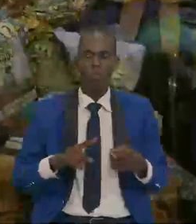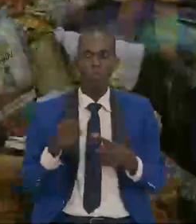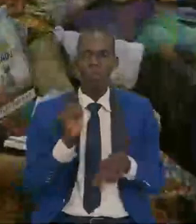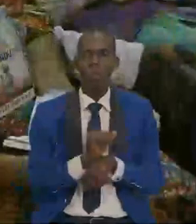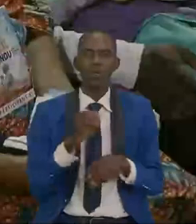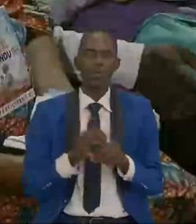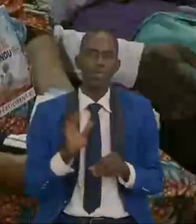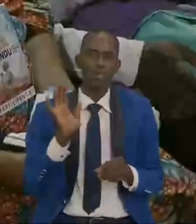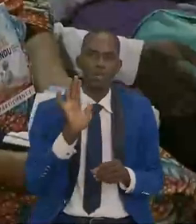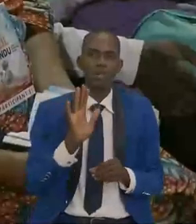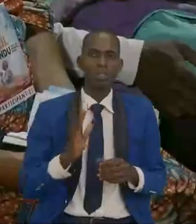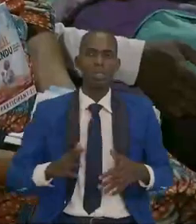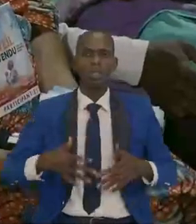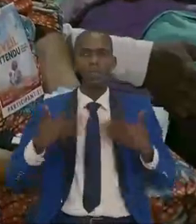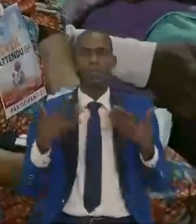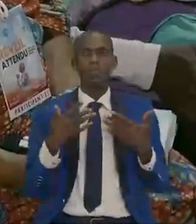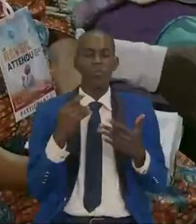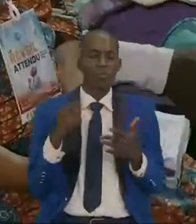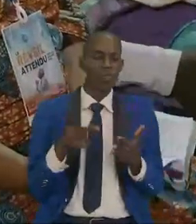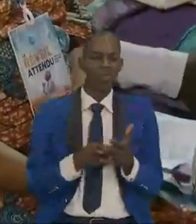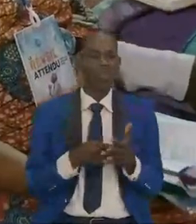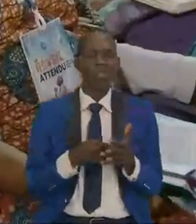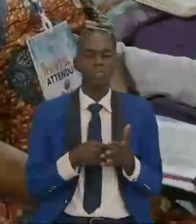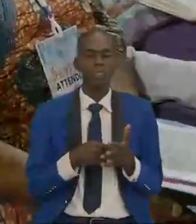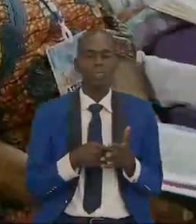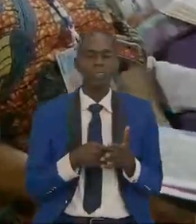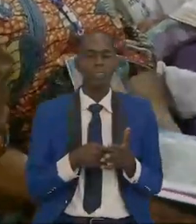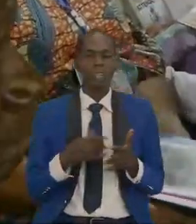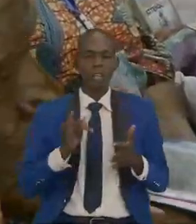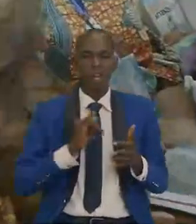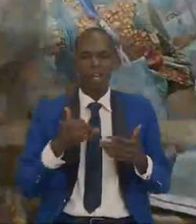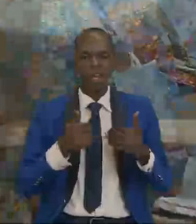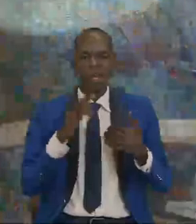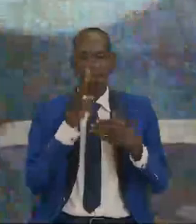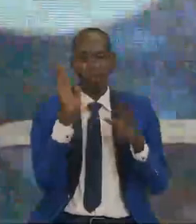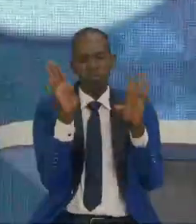je veux la puissance miraculeuse du Seigneur dans ma vie.